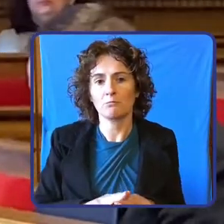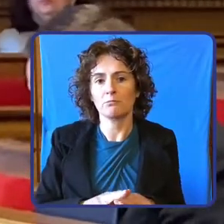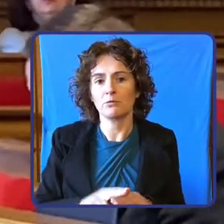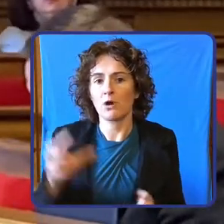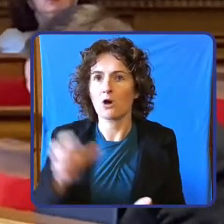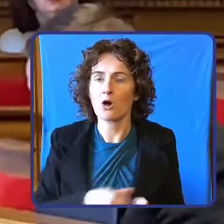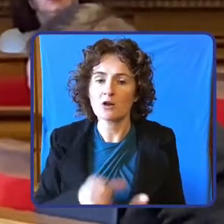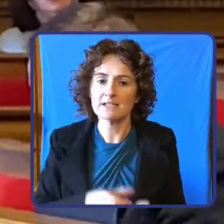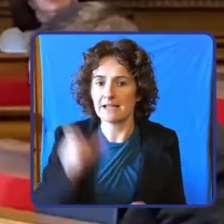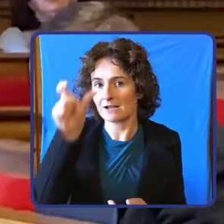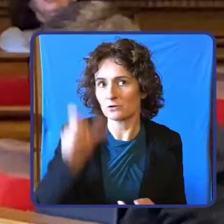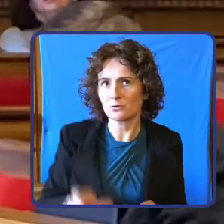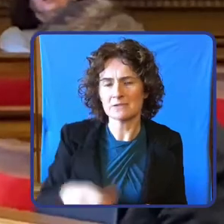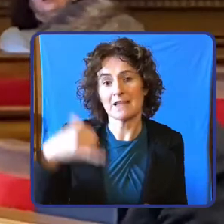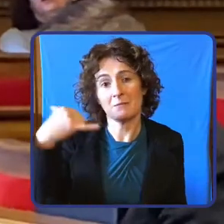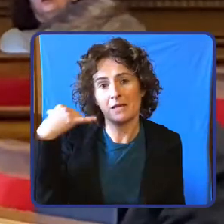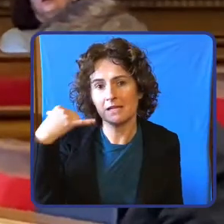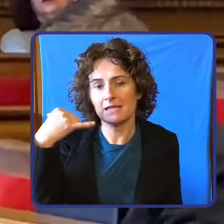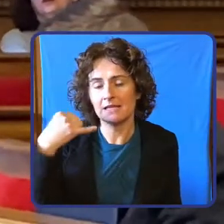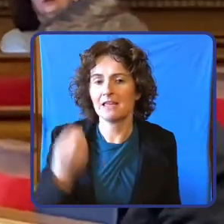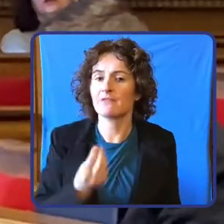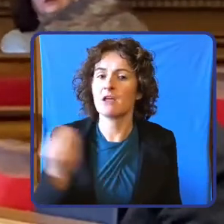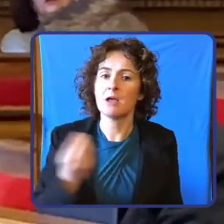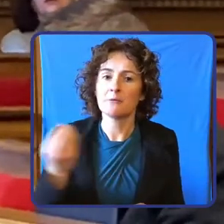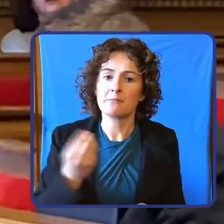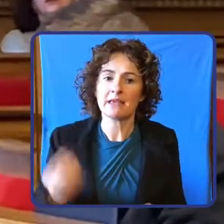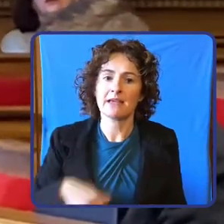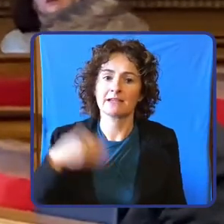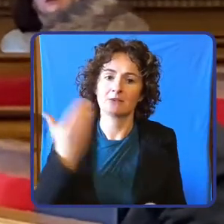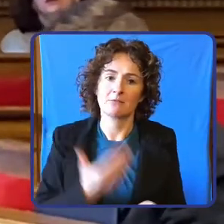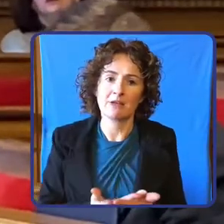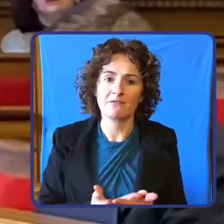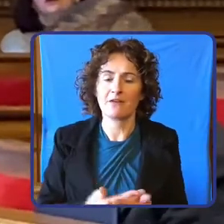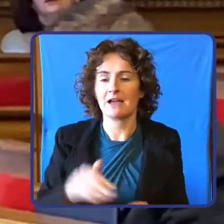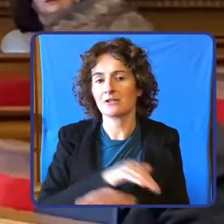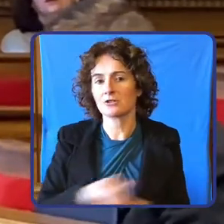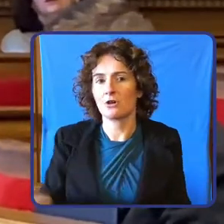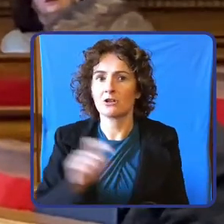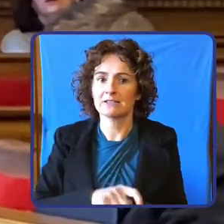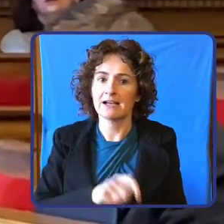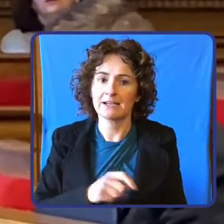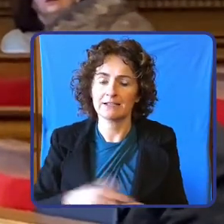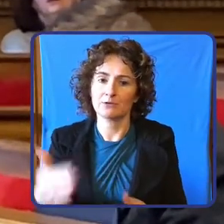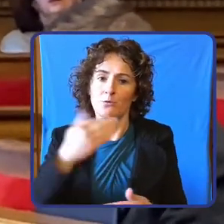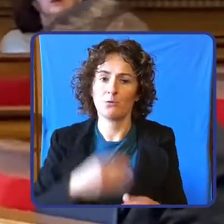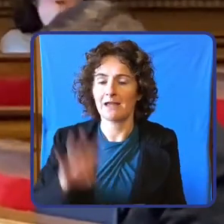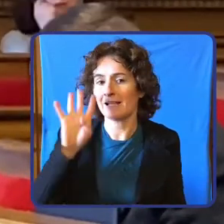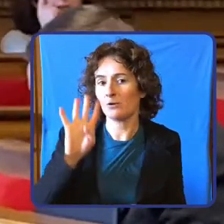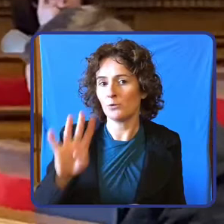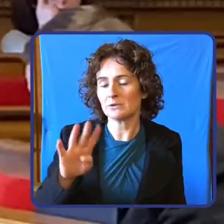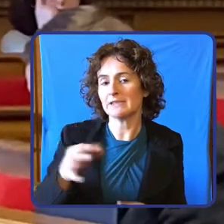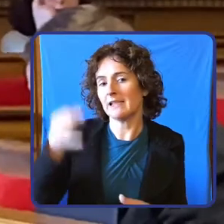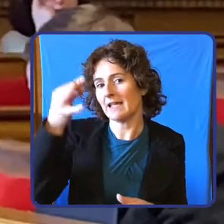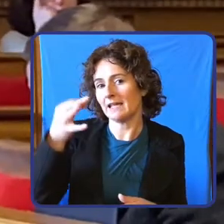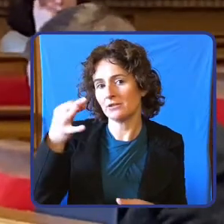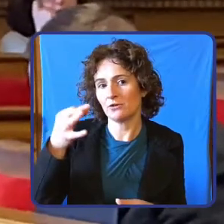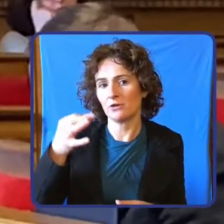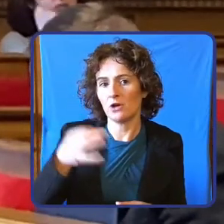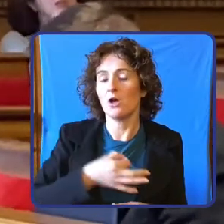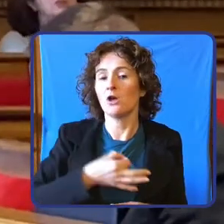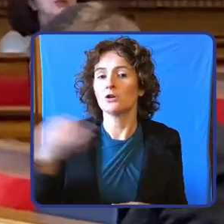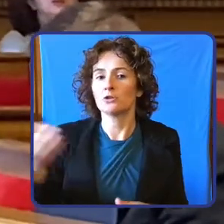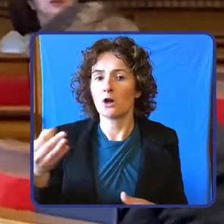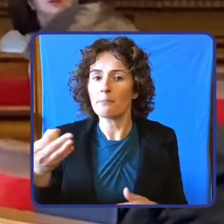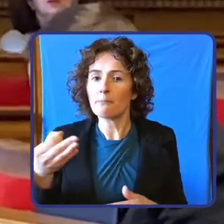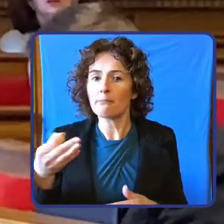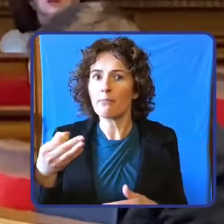polgármester úr, hogy miért a bevallási határidő előtt 4 nappal teszik közzé ennek a részleteit, úgyhogy abból